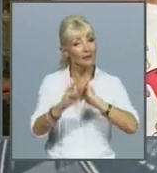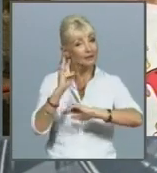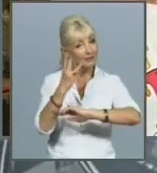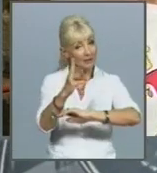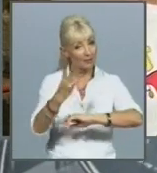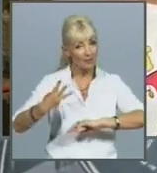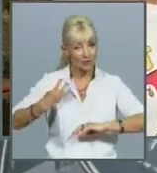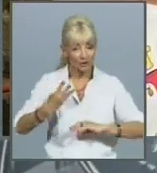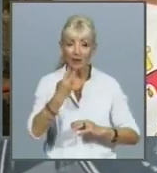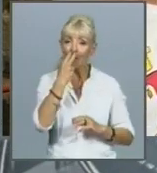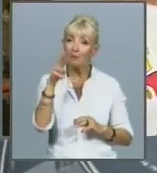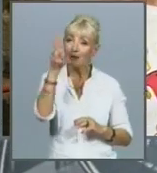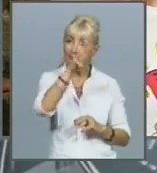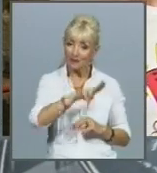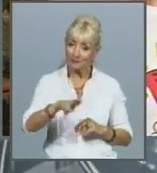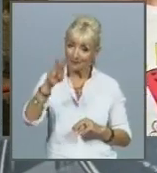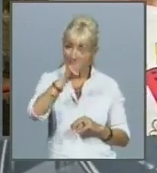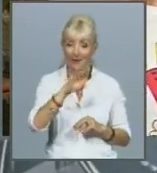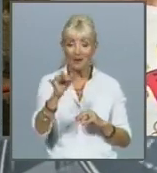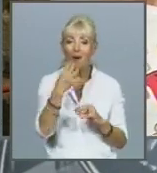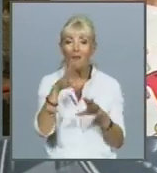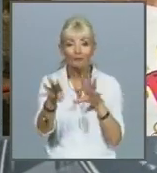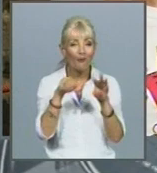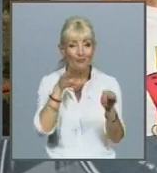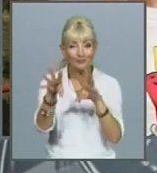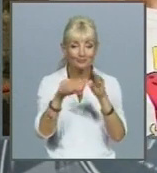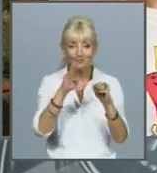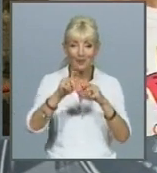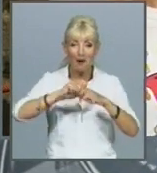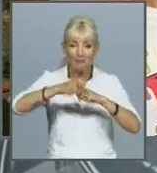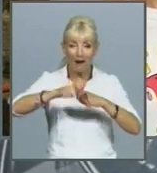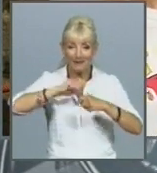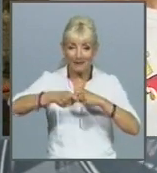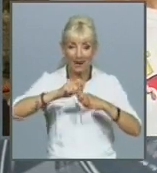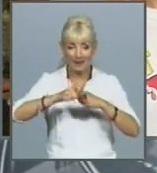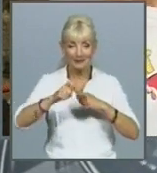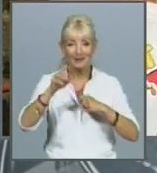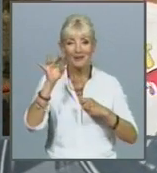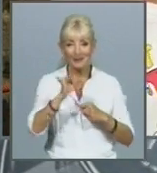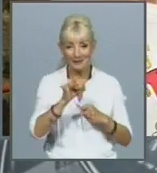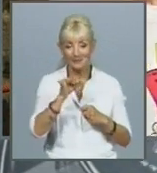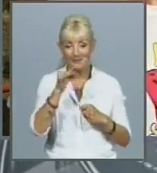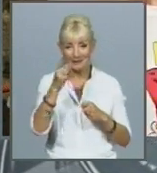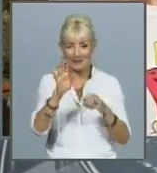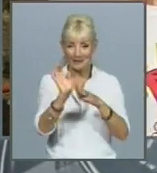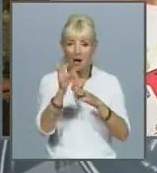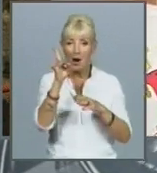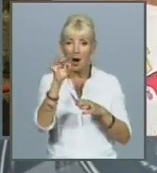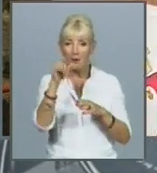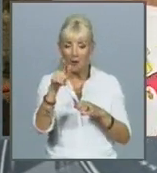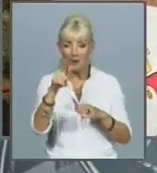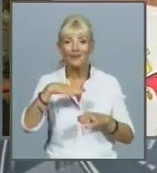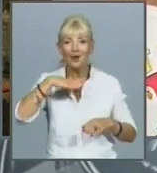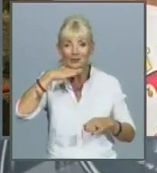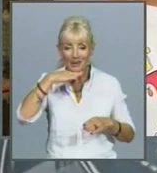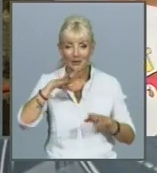цікавістю розглядала його і в цей же час смакувала бананами, що буквально сипалися з рогу достатку. Після бананів слониха перейшла